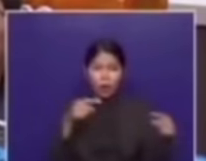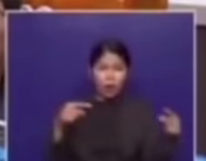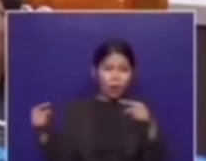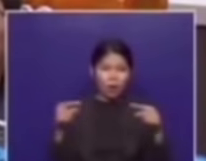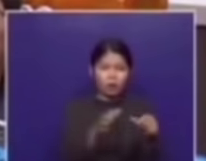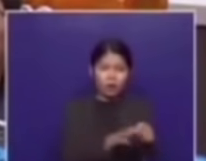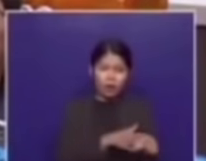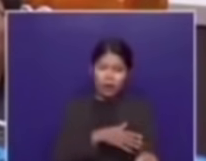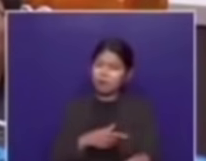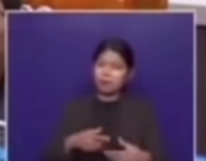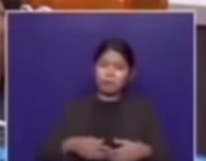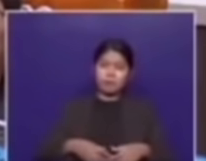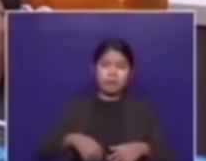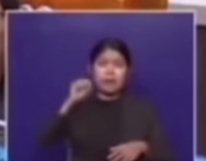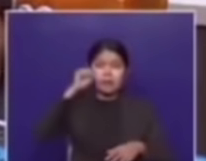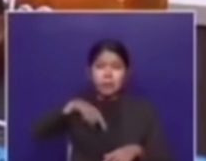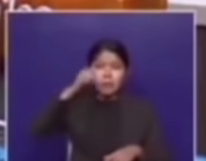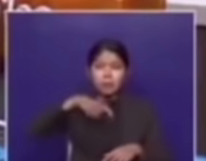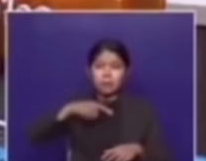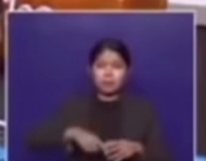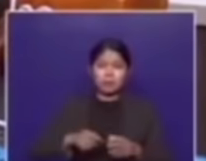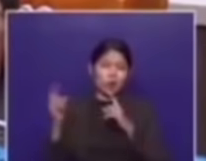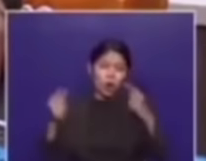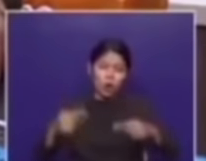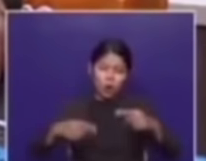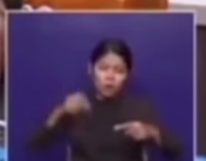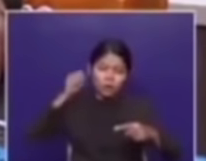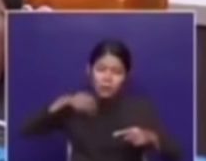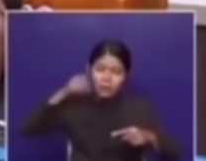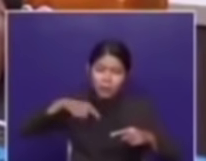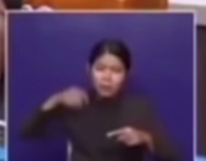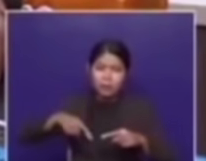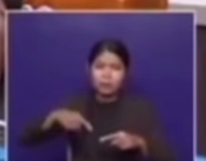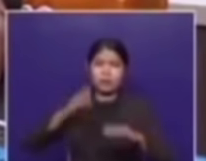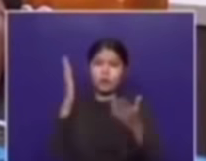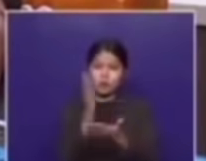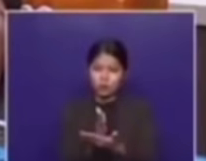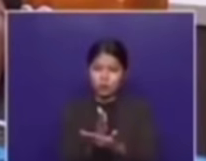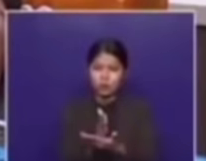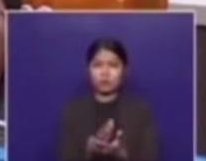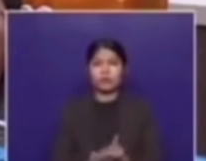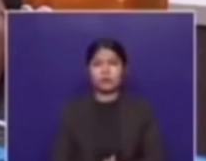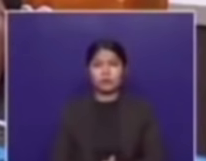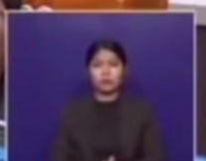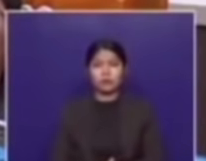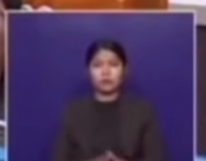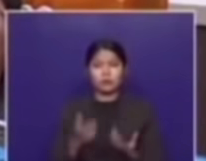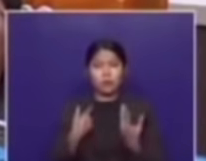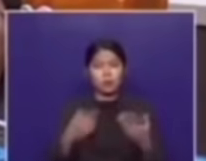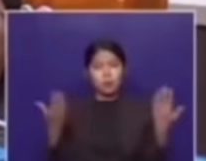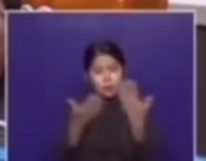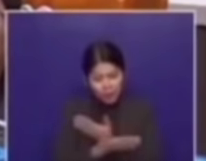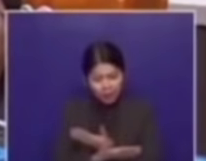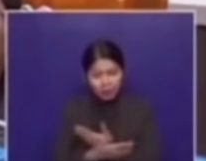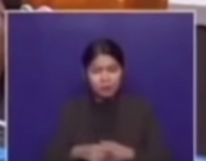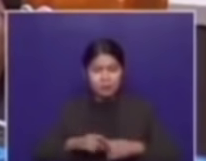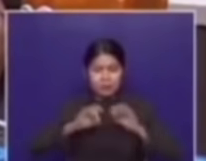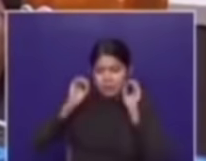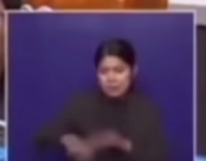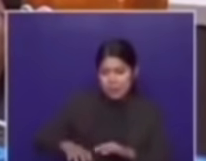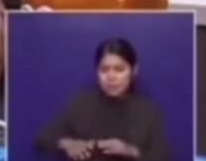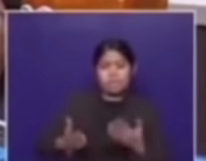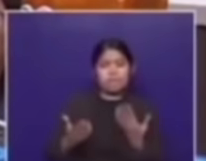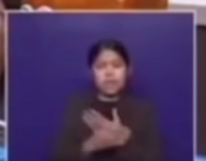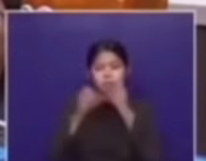และผลิตซ้ำความเกลียดชังตั้งแต่วันนี้และแทนที่ด้วยความหวังแทนที่ด้ว